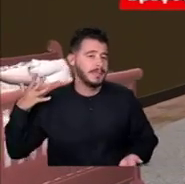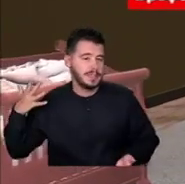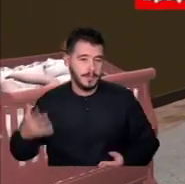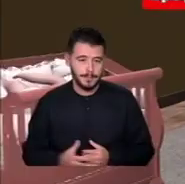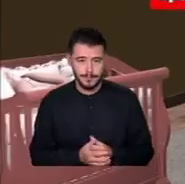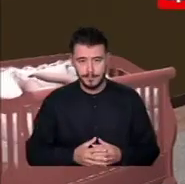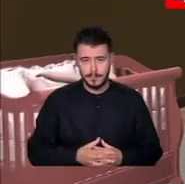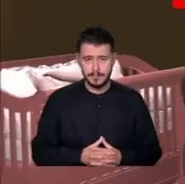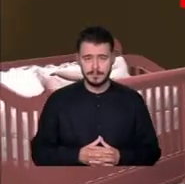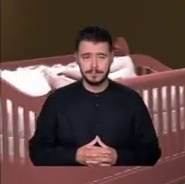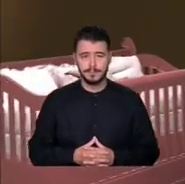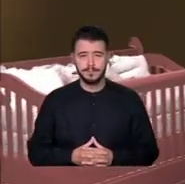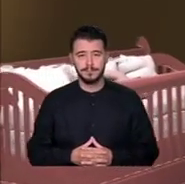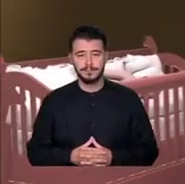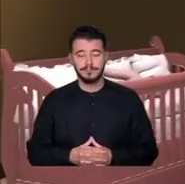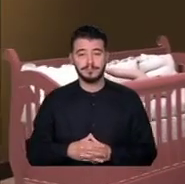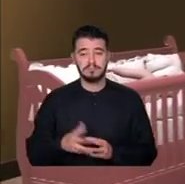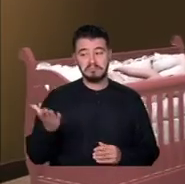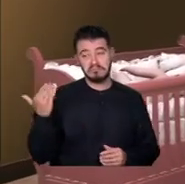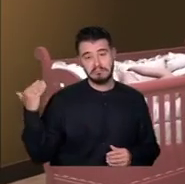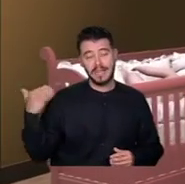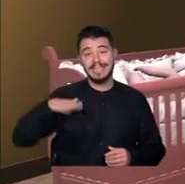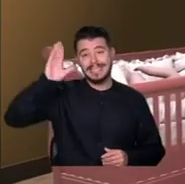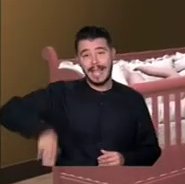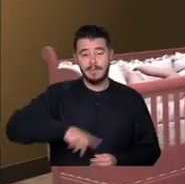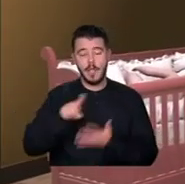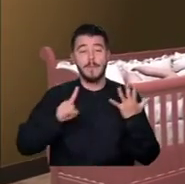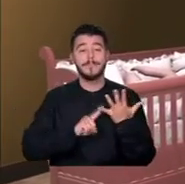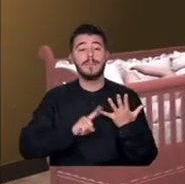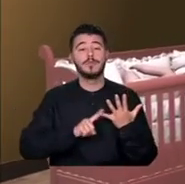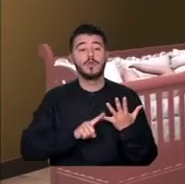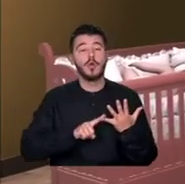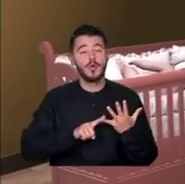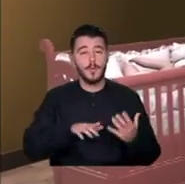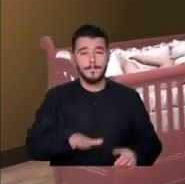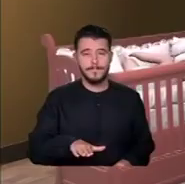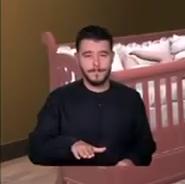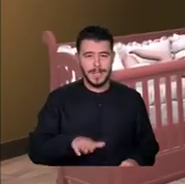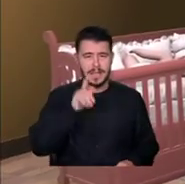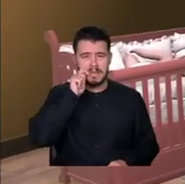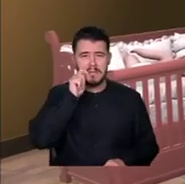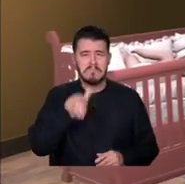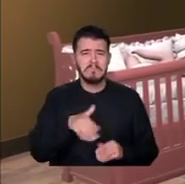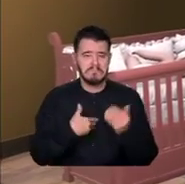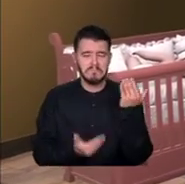είναι αυτό που χάνεται φέτος τον Αύγουστο. Είναι ο Παναγιωτάκης. Είναι 15 μηνών.